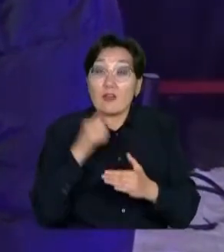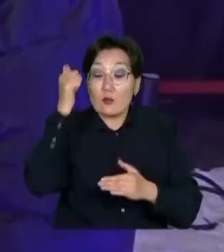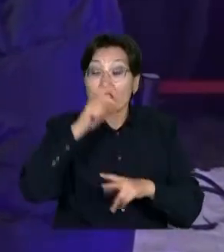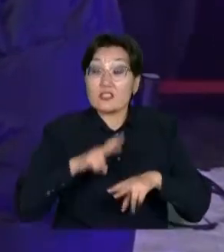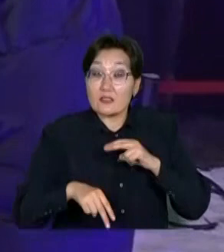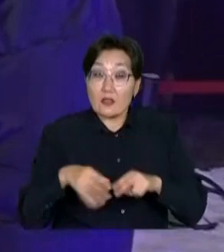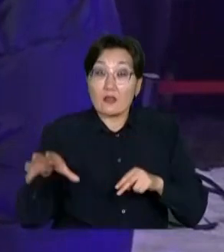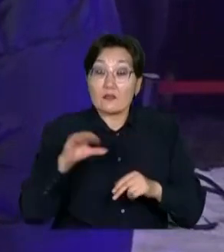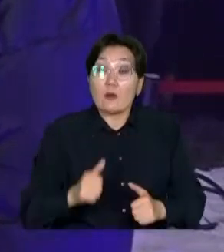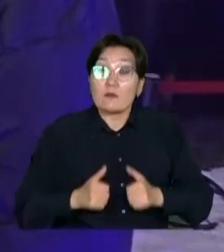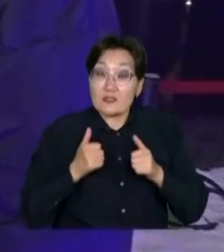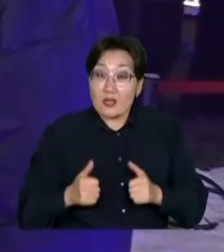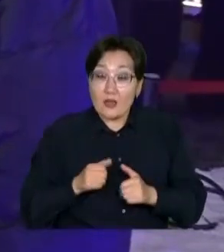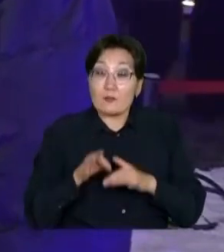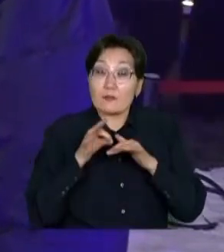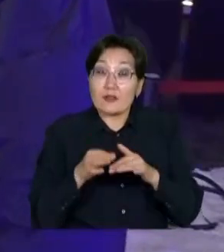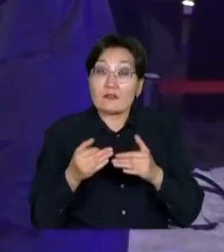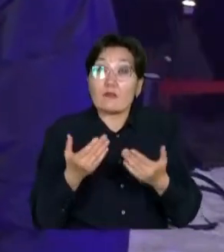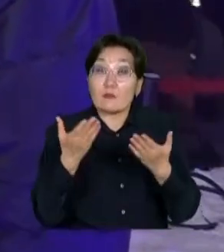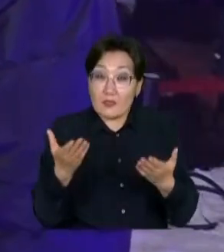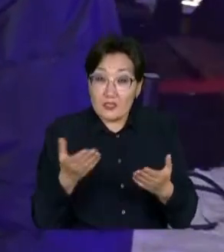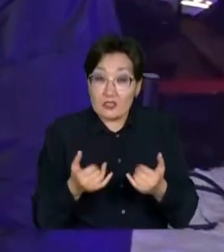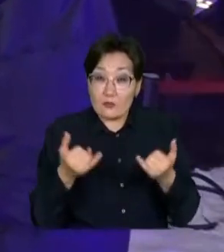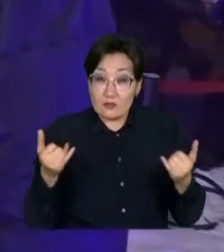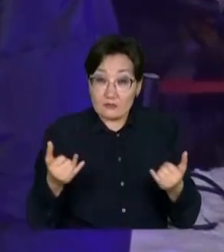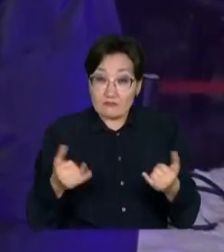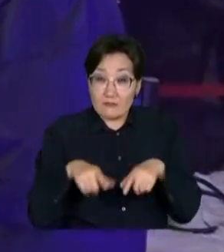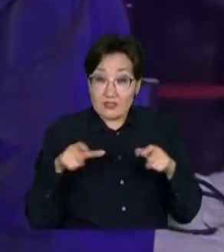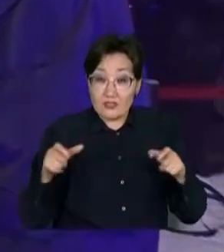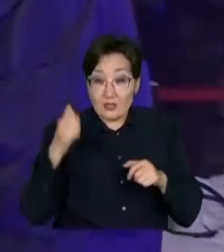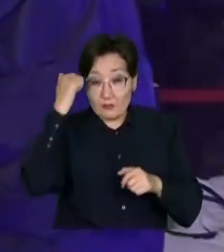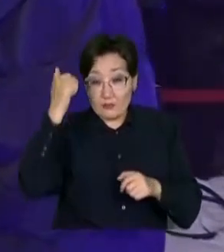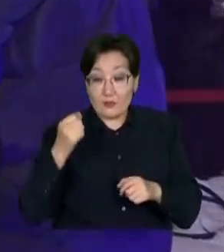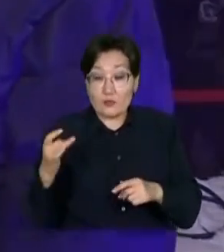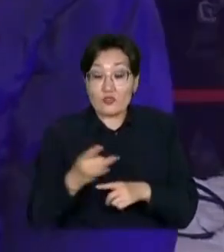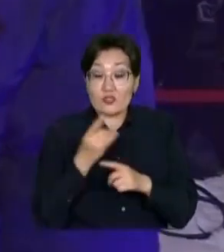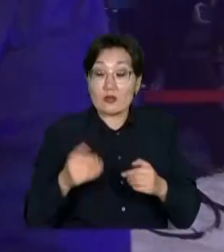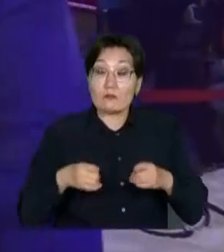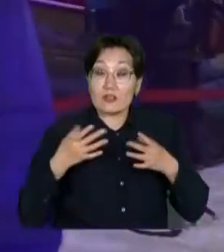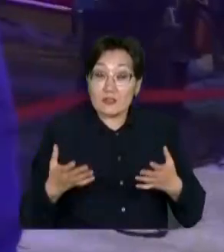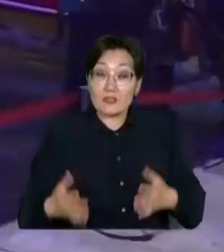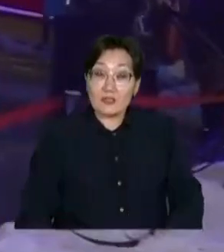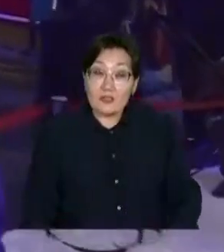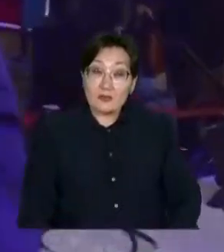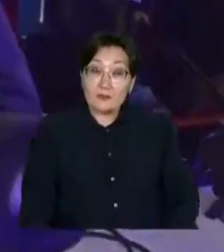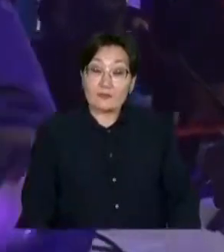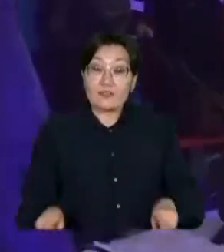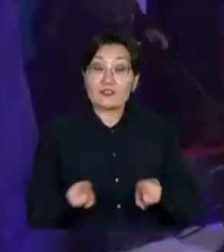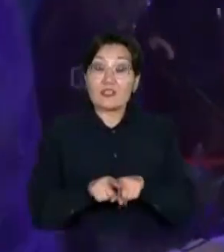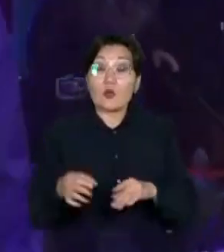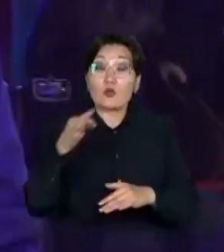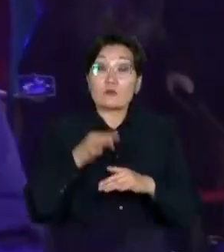все во благо наших горожан. Спасибо. Еще раз спасибо вам за такой ясный ответ.